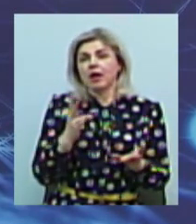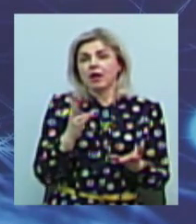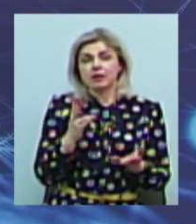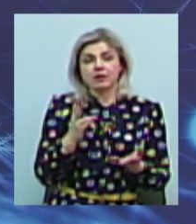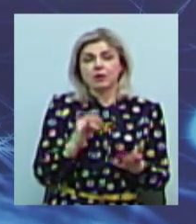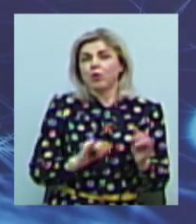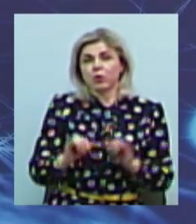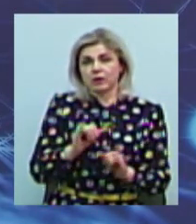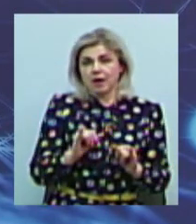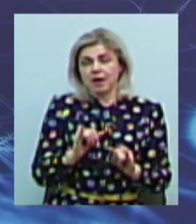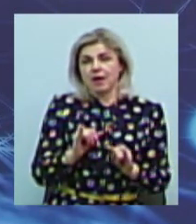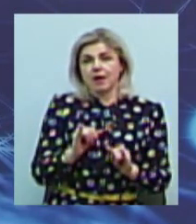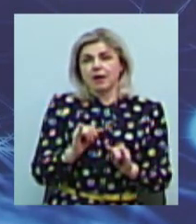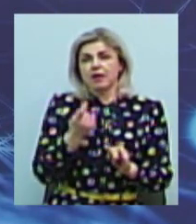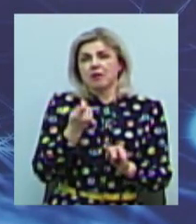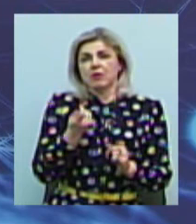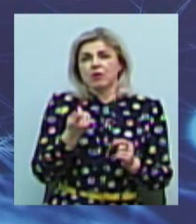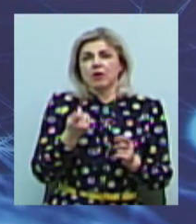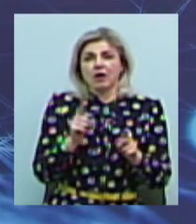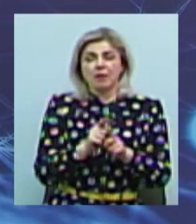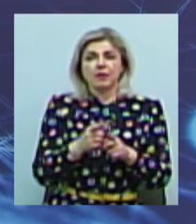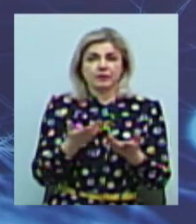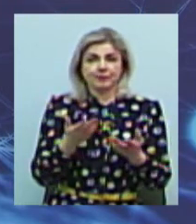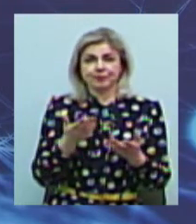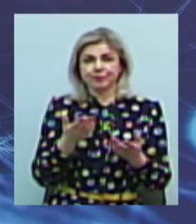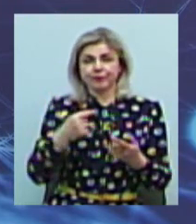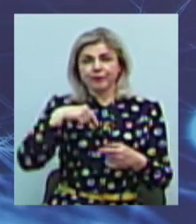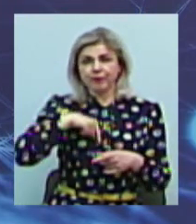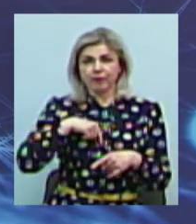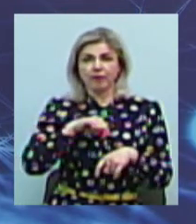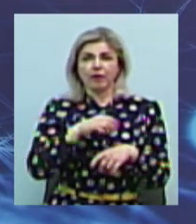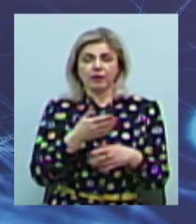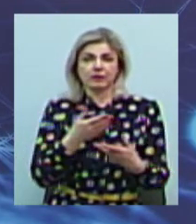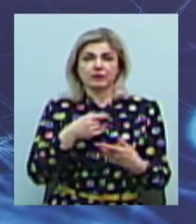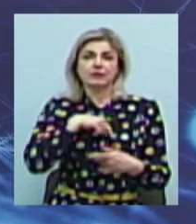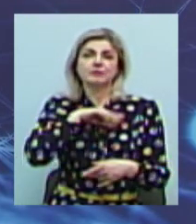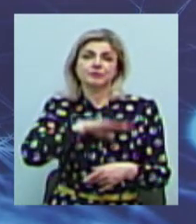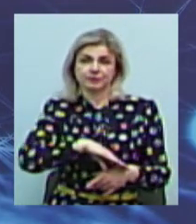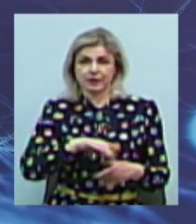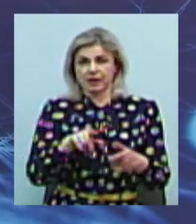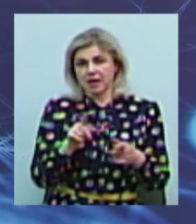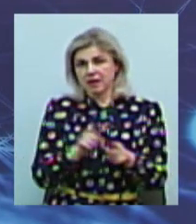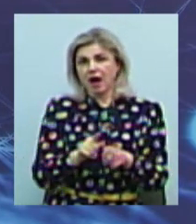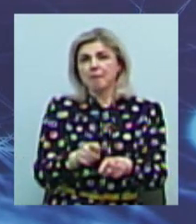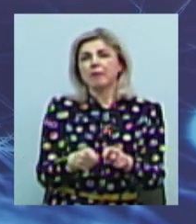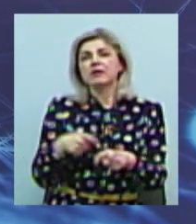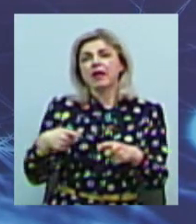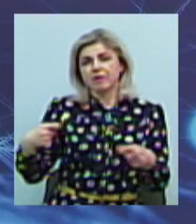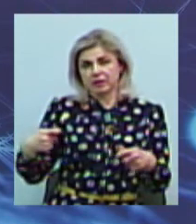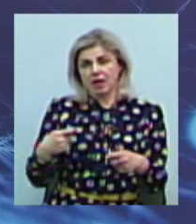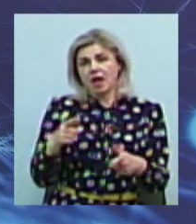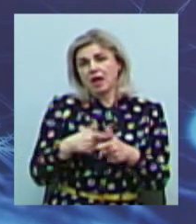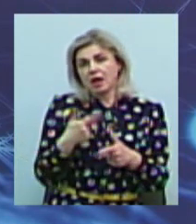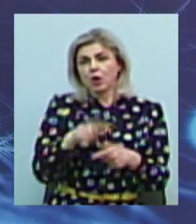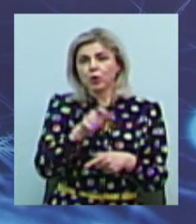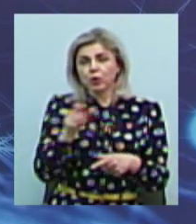не дівається інертність трошки така людська. І, на жаль, люди, може, вони трошки втратили віру в